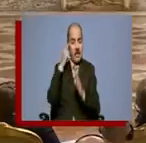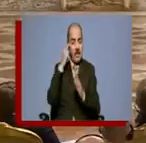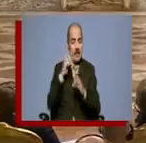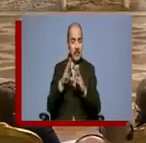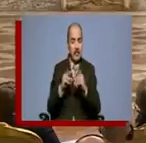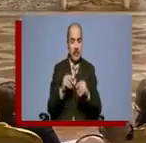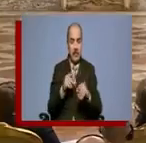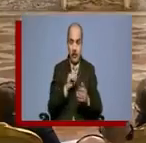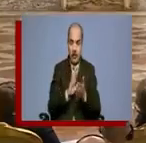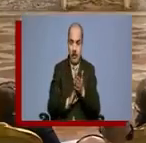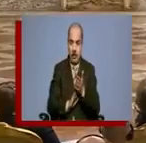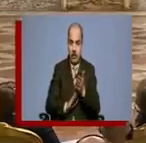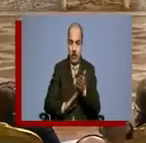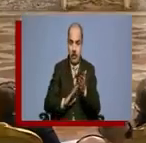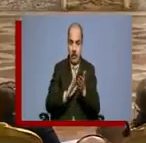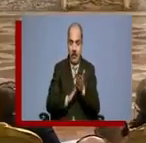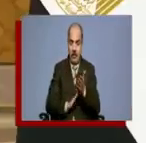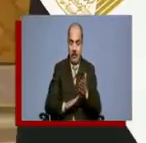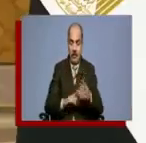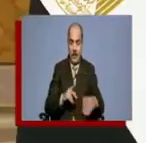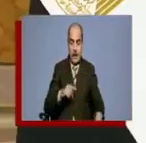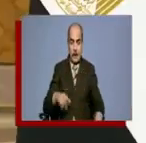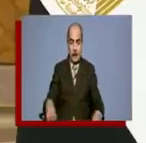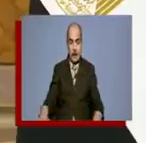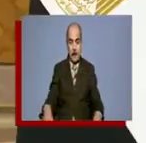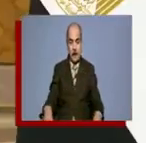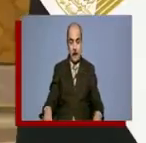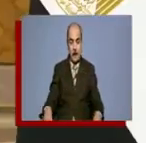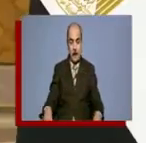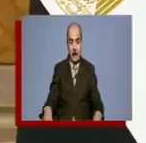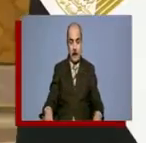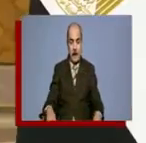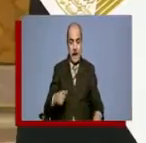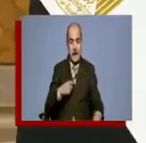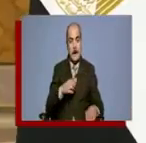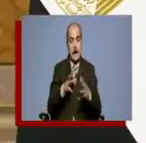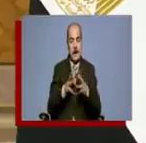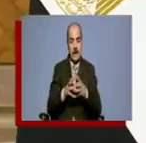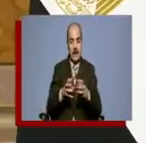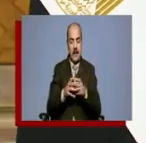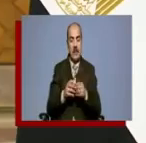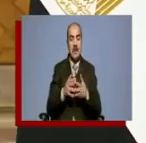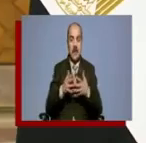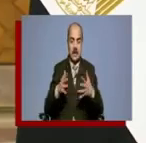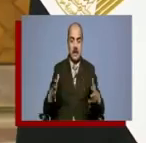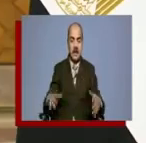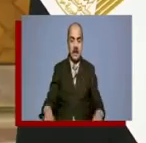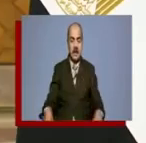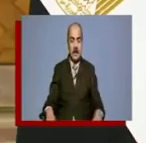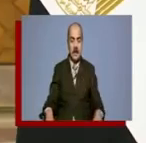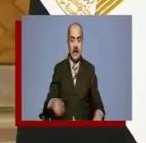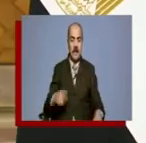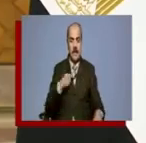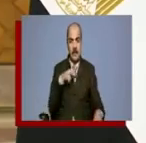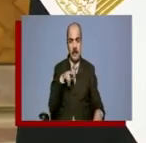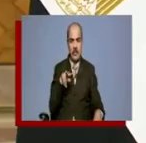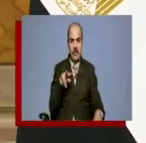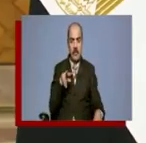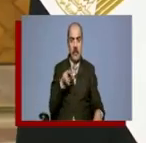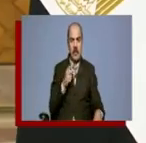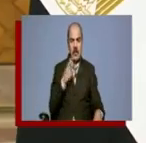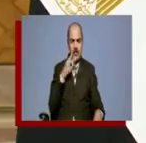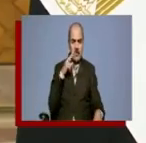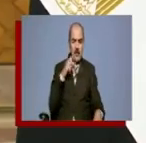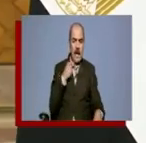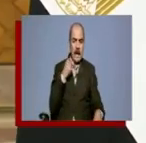مشروعهم شويه لحد ما يشوفوا حد يوافق عليه ويقدر ينفذ اخيرا اخيرا الى اين ستصل هذه القضيه الى اين سيصل الوضع